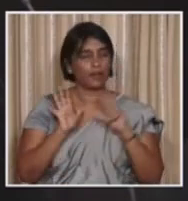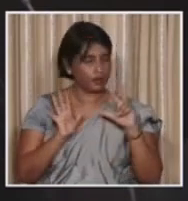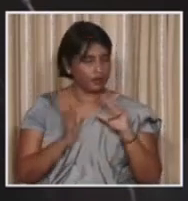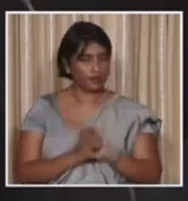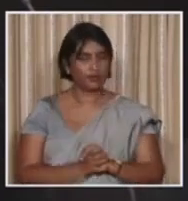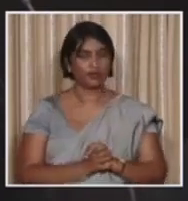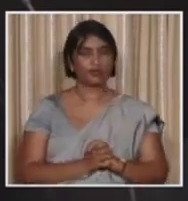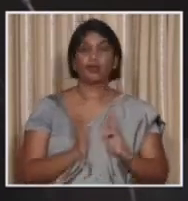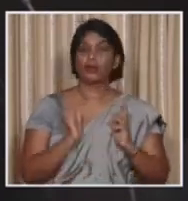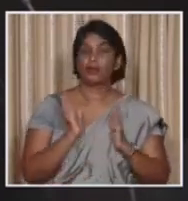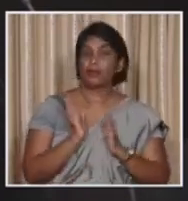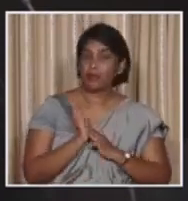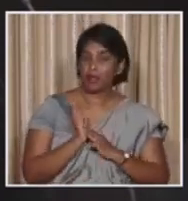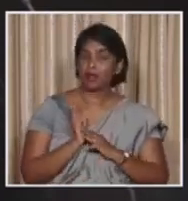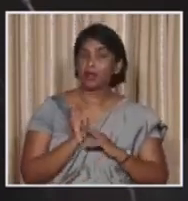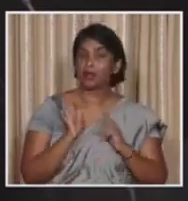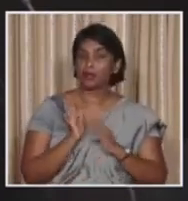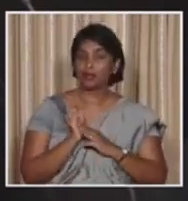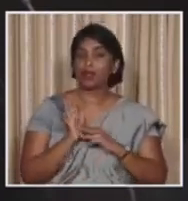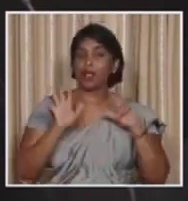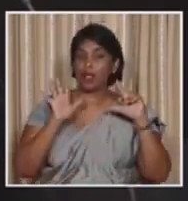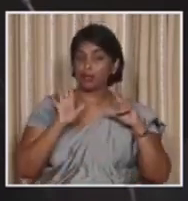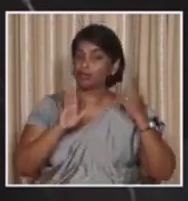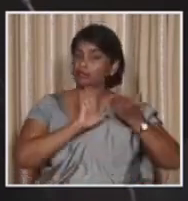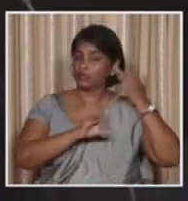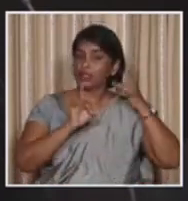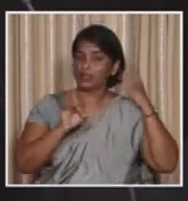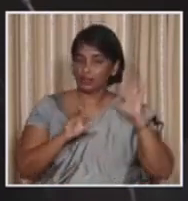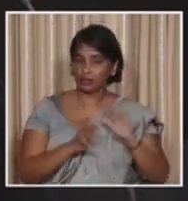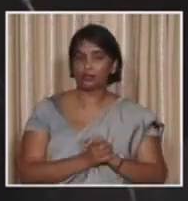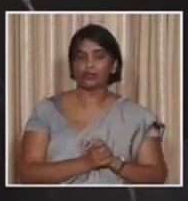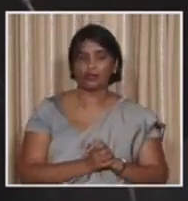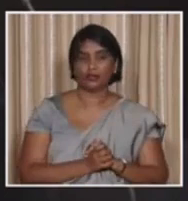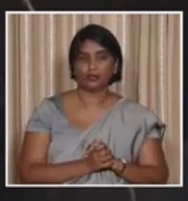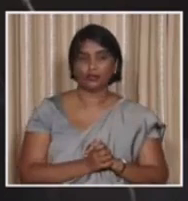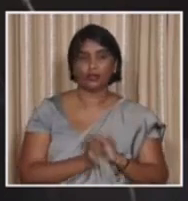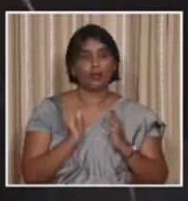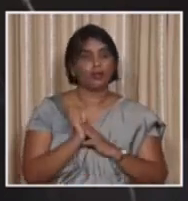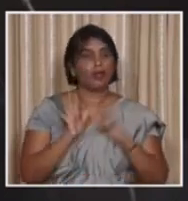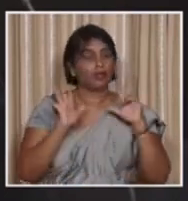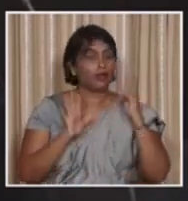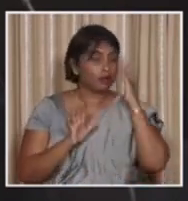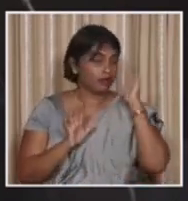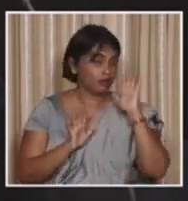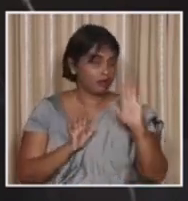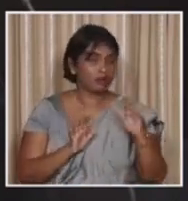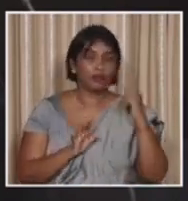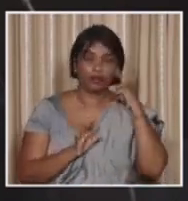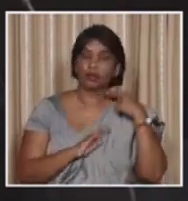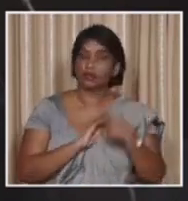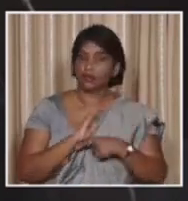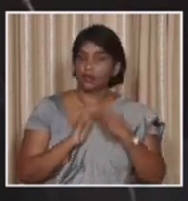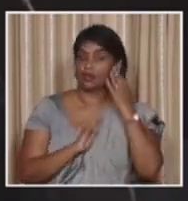වෙනිදා මාර්තු 8 වෙනිදාට ඉතිහාසයක් තියෙනවා දීර්ඝ ඉතිහාසයක් තියෙනවා මාර්තු 8 කියන්නේ කාන්තාවන් සමරනවා මේ